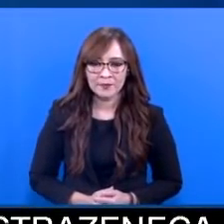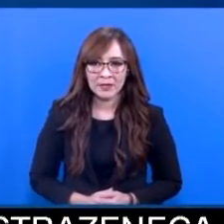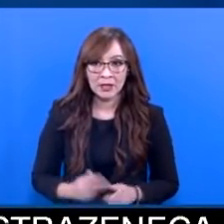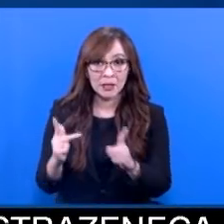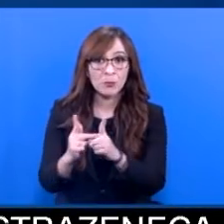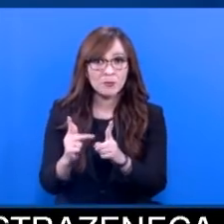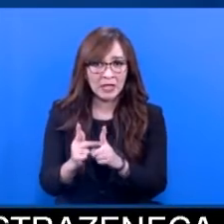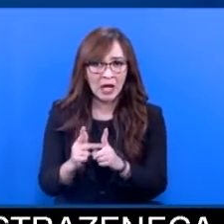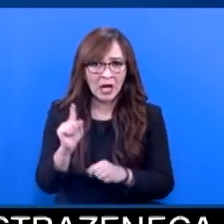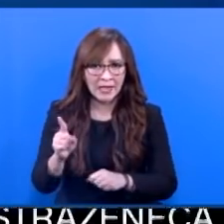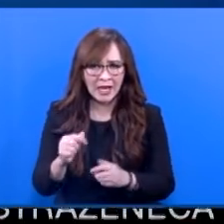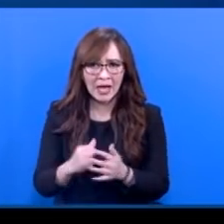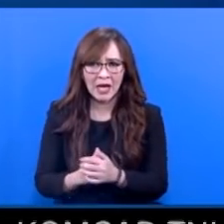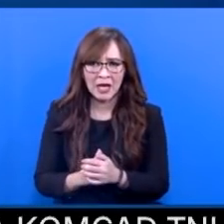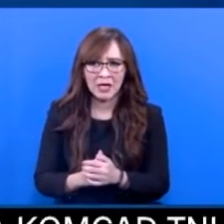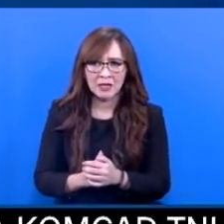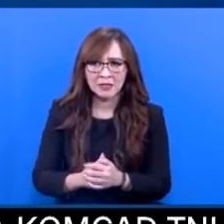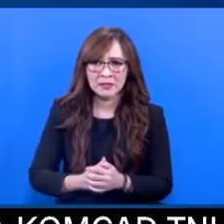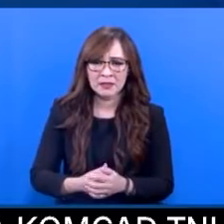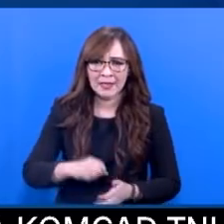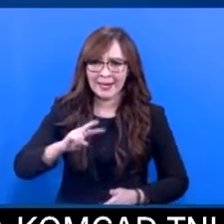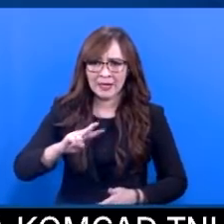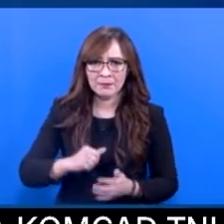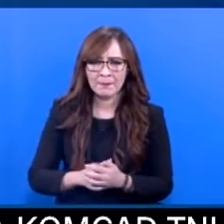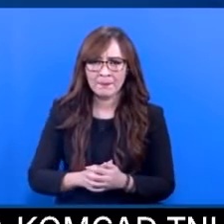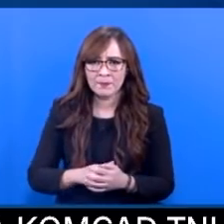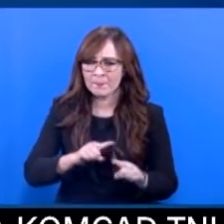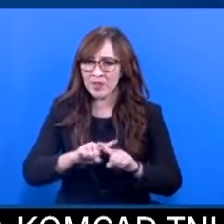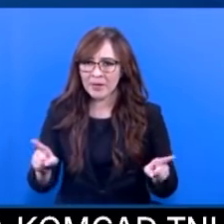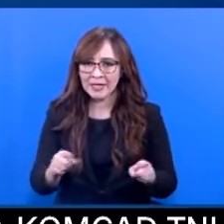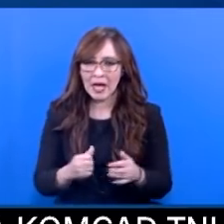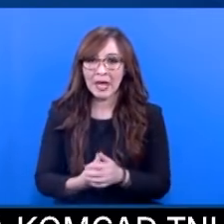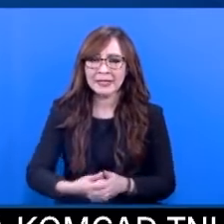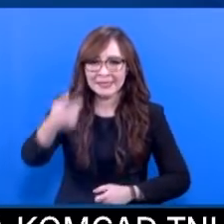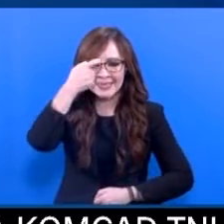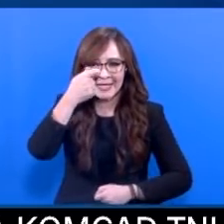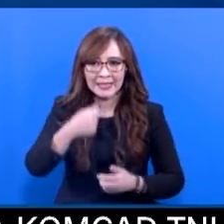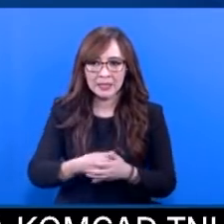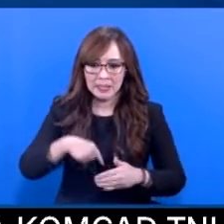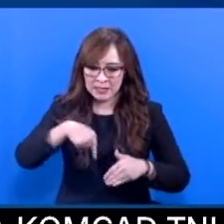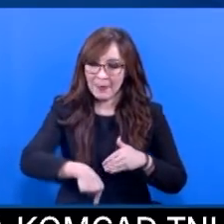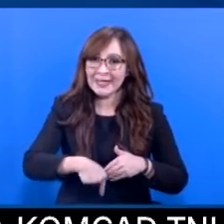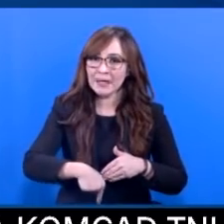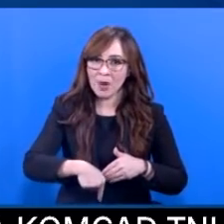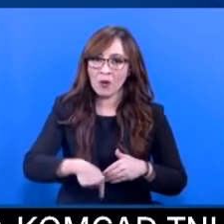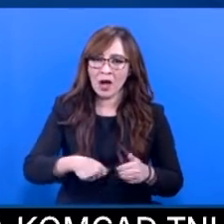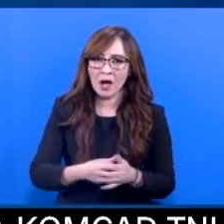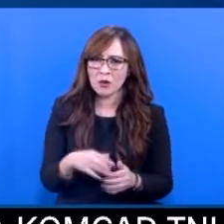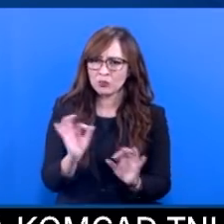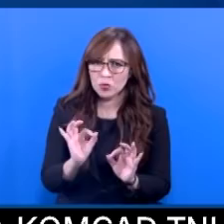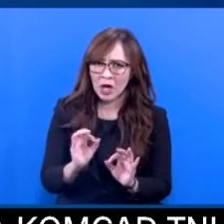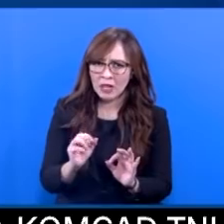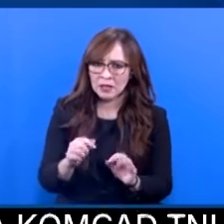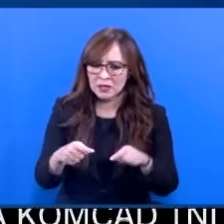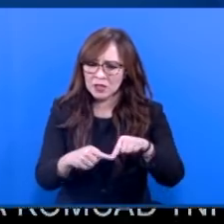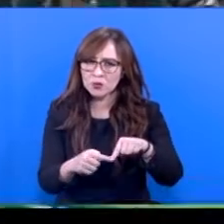Hipospadia adalah kelainan bawaan sejak lahir yang ditandai oleh lubang uretra yang berada di bagian bawah penis, bukan di ujung seperti